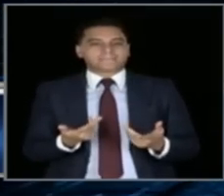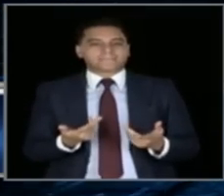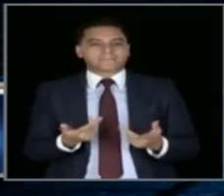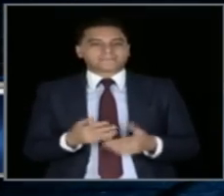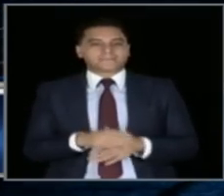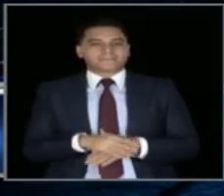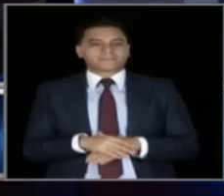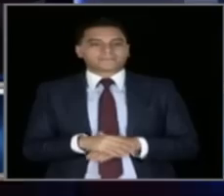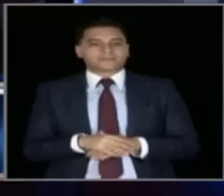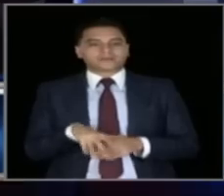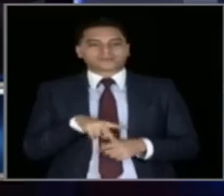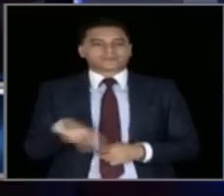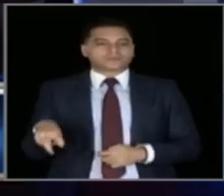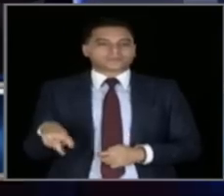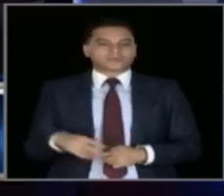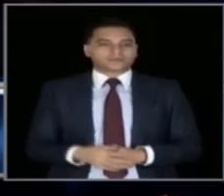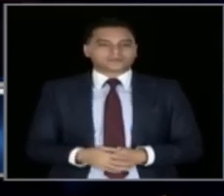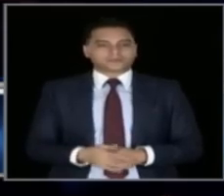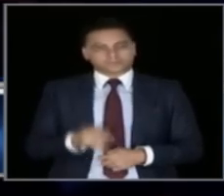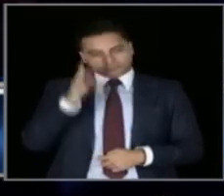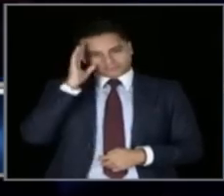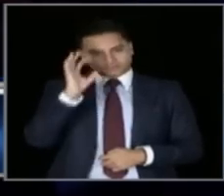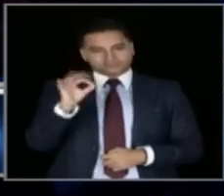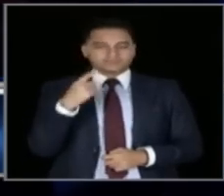نيفين. 800.